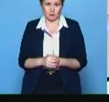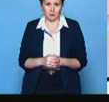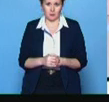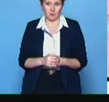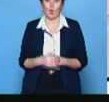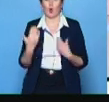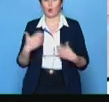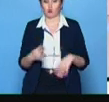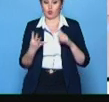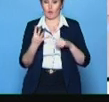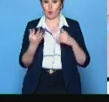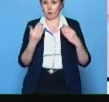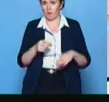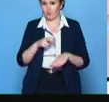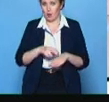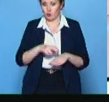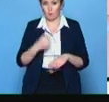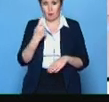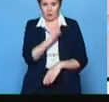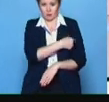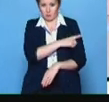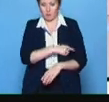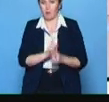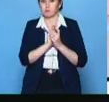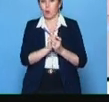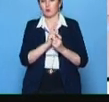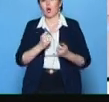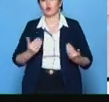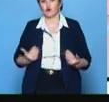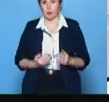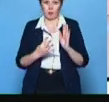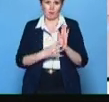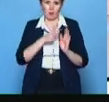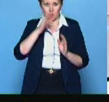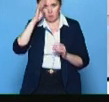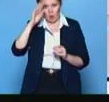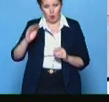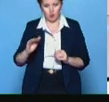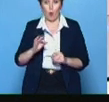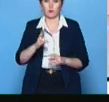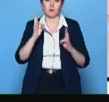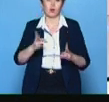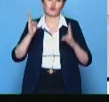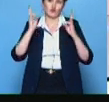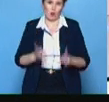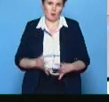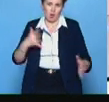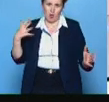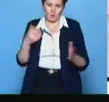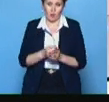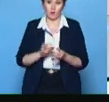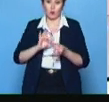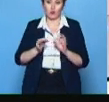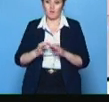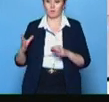Уже 4-й день врачи 1-й РКБ борются за жизнь 9-летнего мальчика. Он стал жертвой дорожной аварии. В Ижевске мальчик с бабушкой переходил